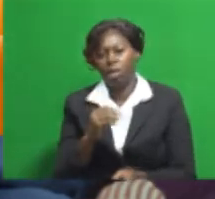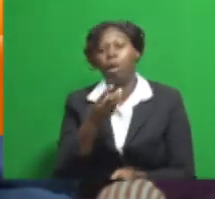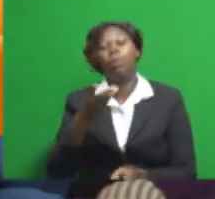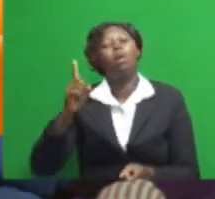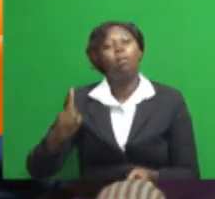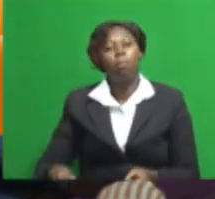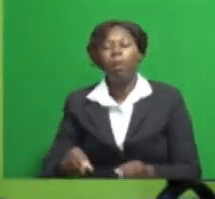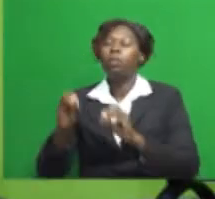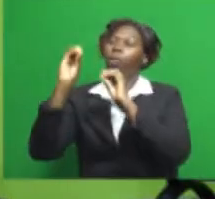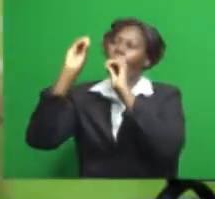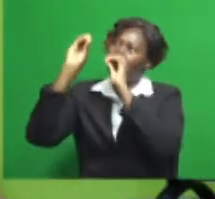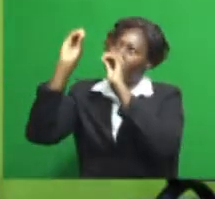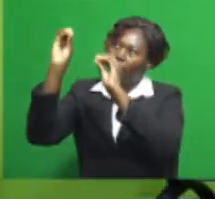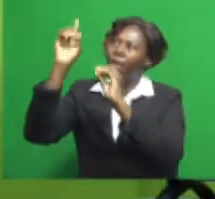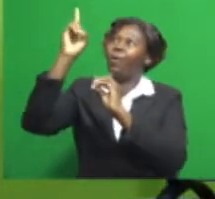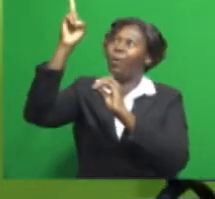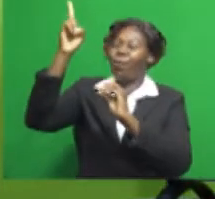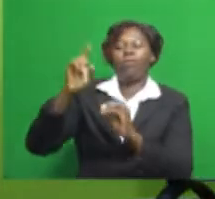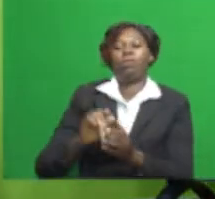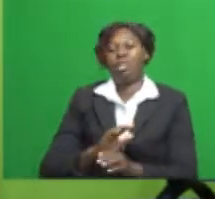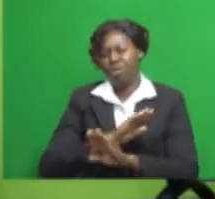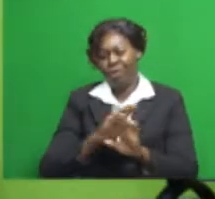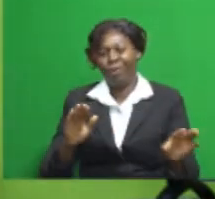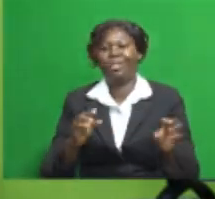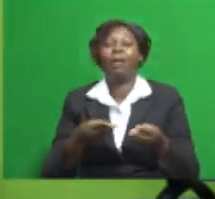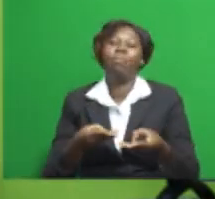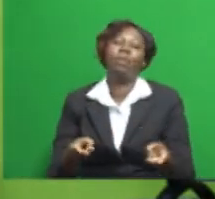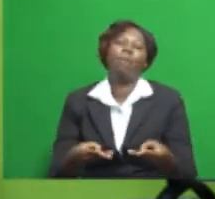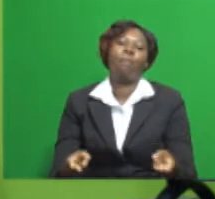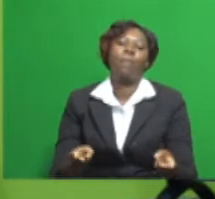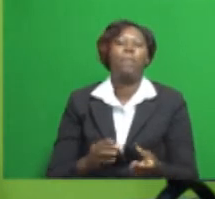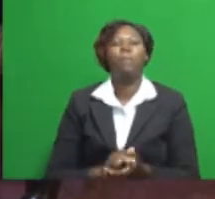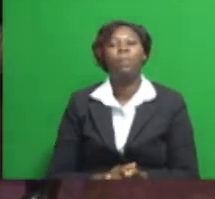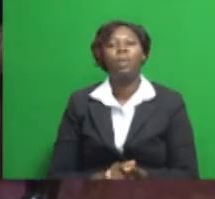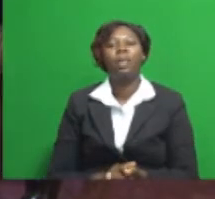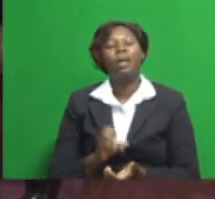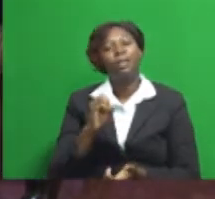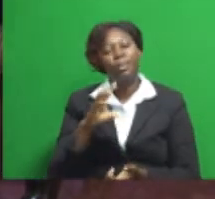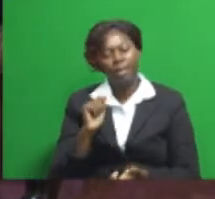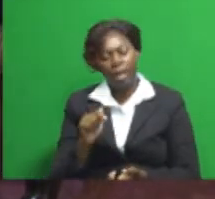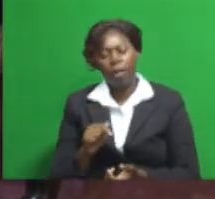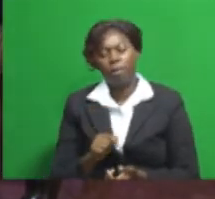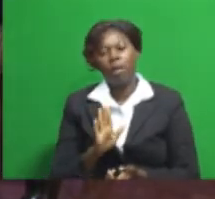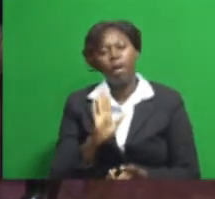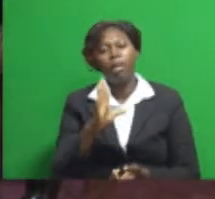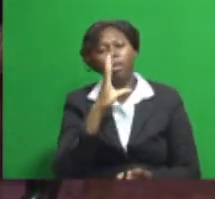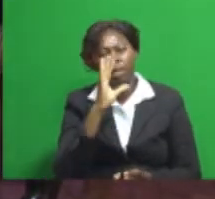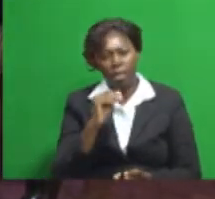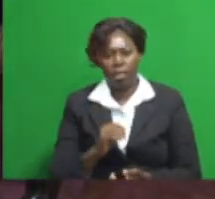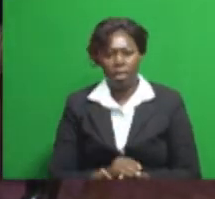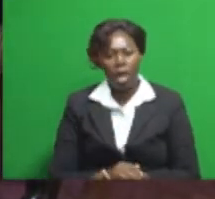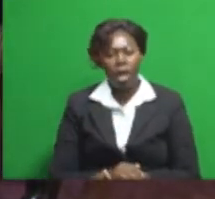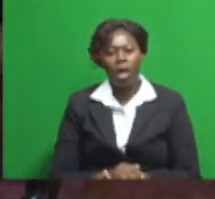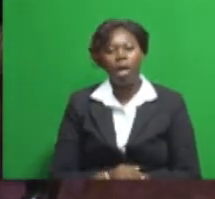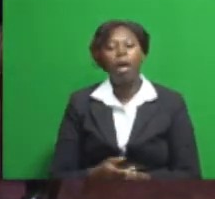Mwari kupfuura vanhu saka nyaya iyi yavanetsa vakazoti nozvo toita varumeka ngativapei caution